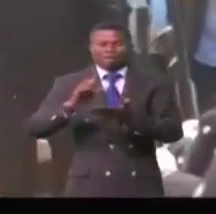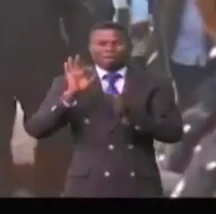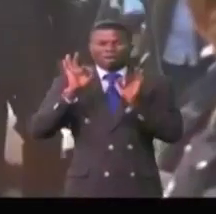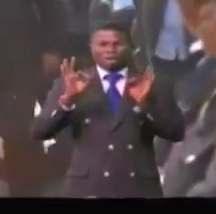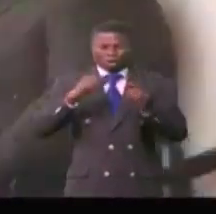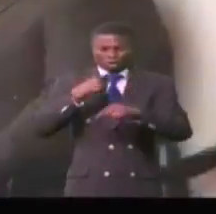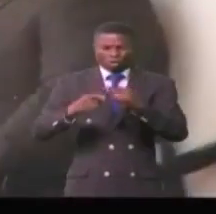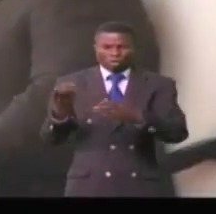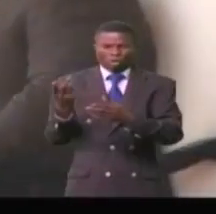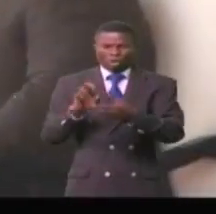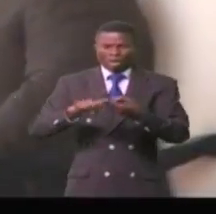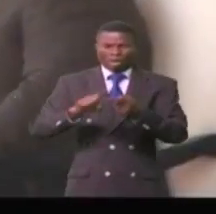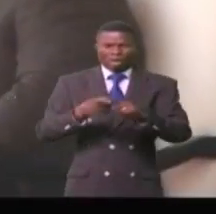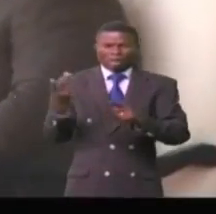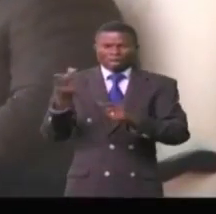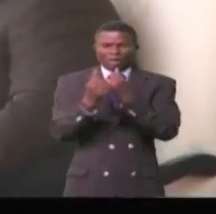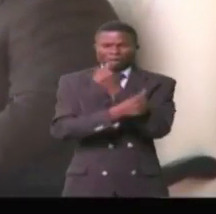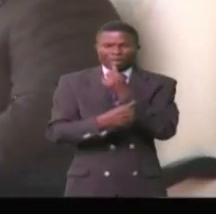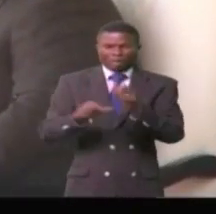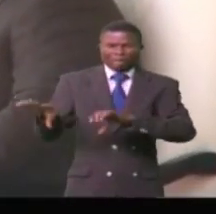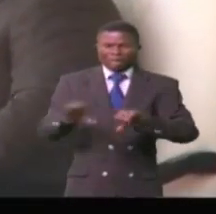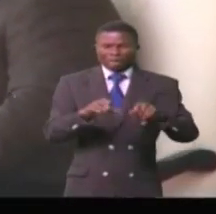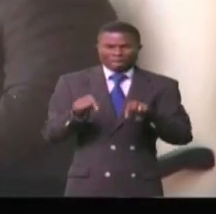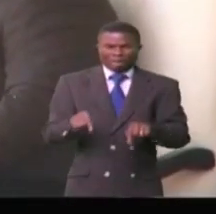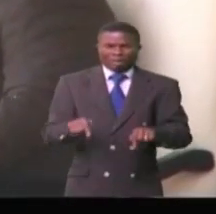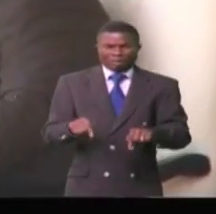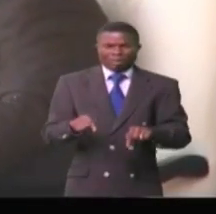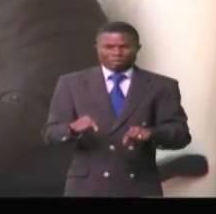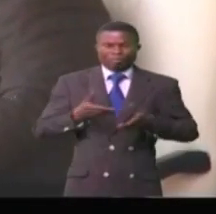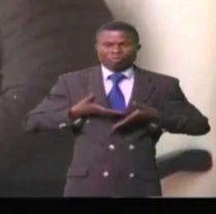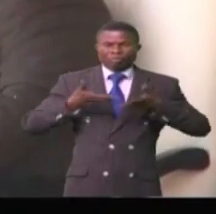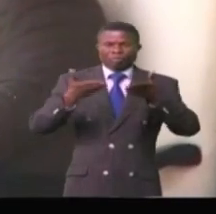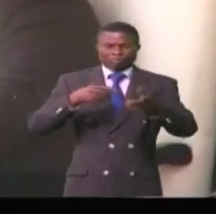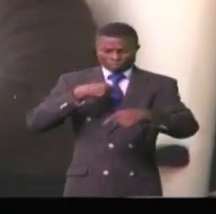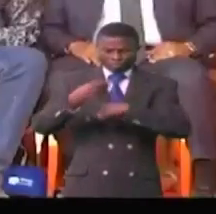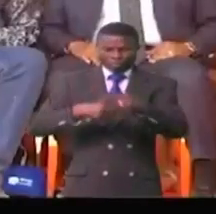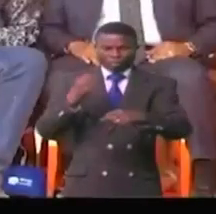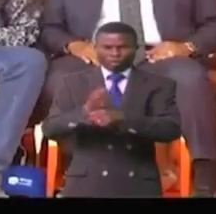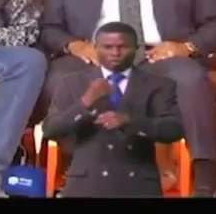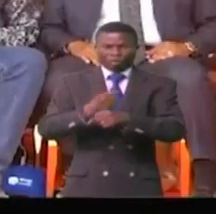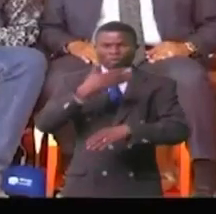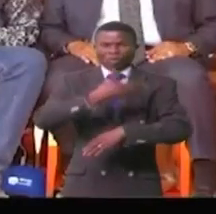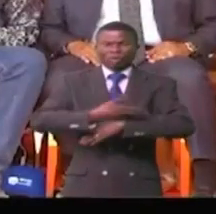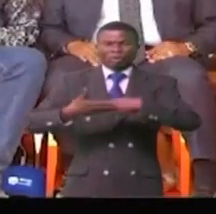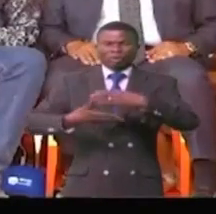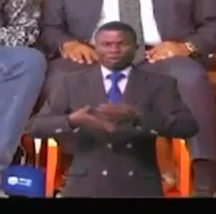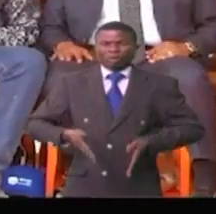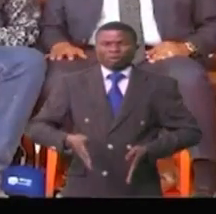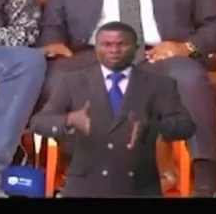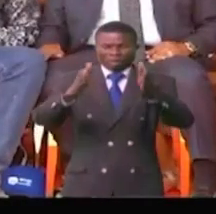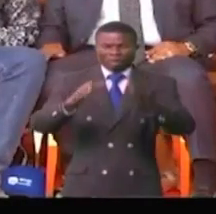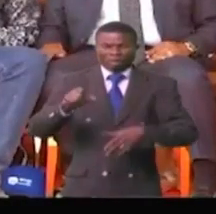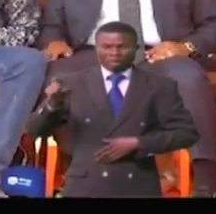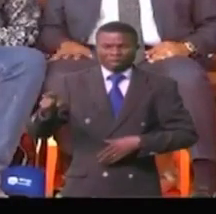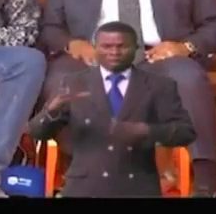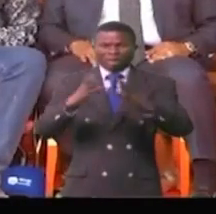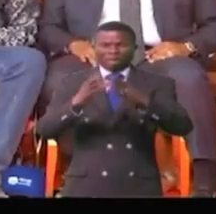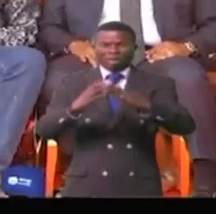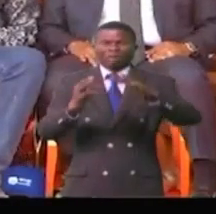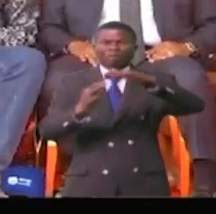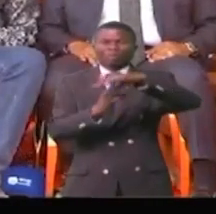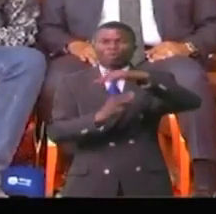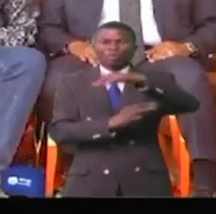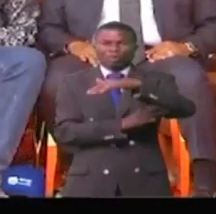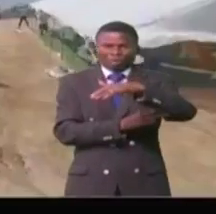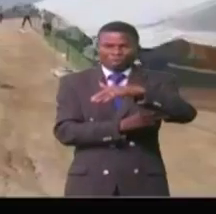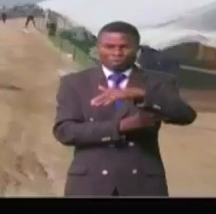entre les deux pays scellée lors de la cérémonie de ce jour consacrée au lancement des travaux de construction de la route Kassoumeno-Kasenga-Chaloué et le